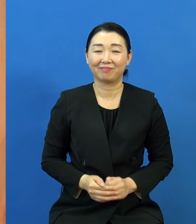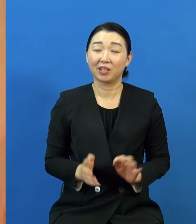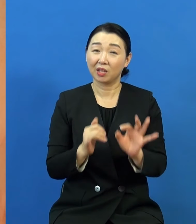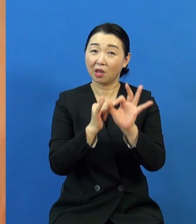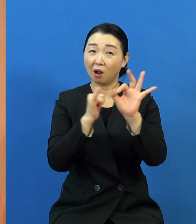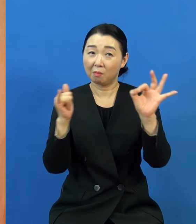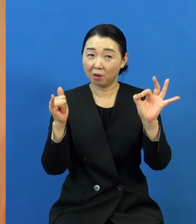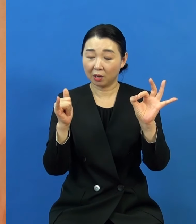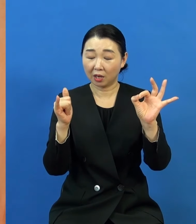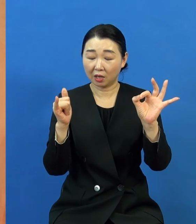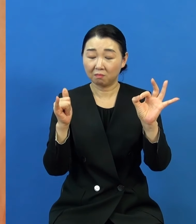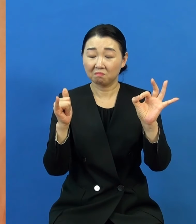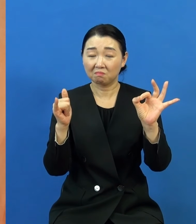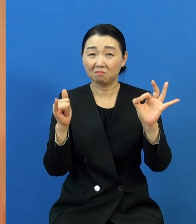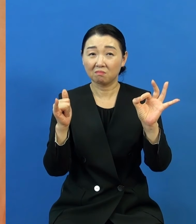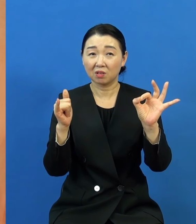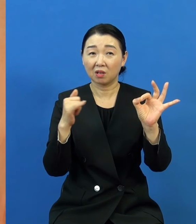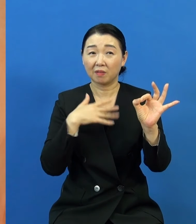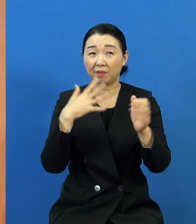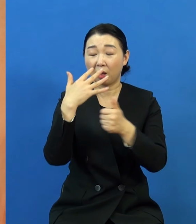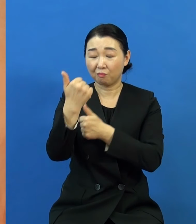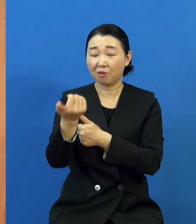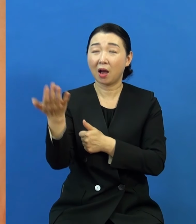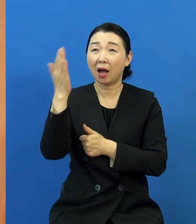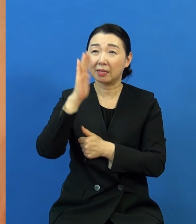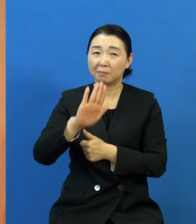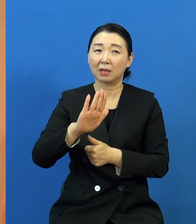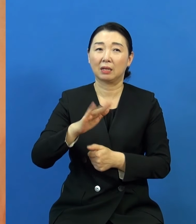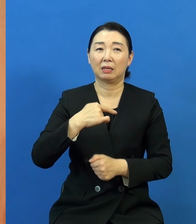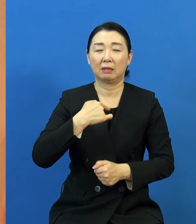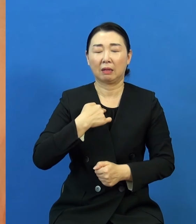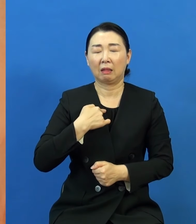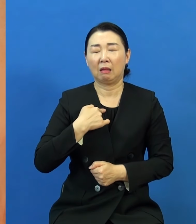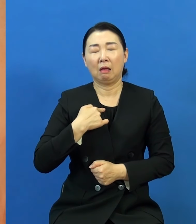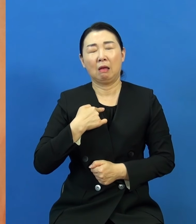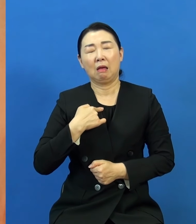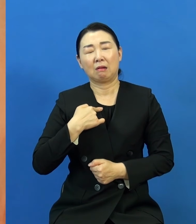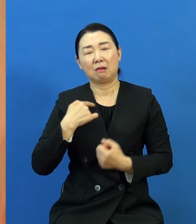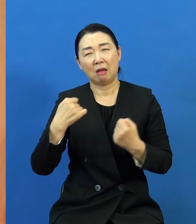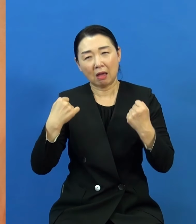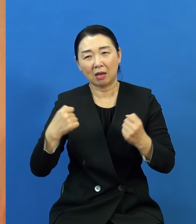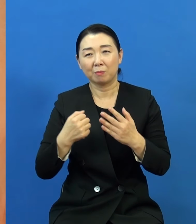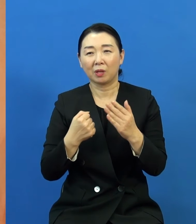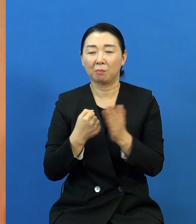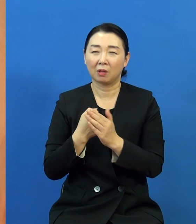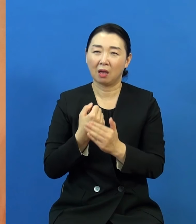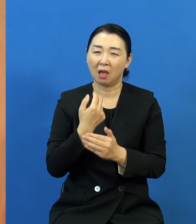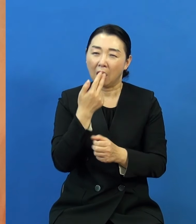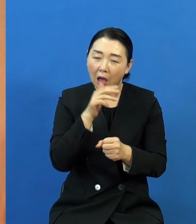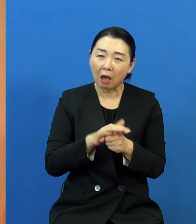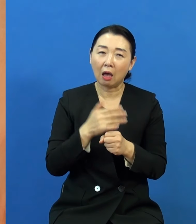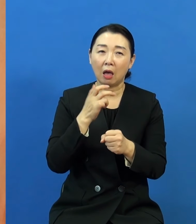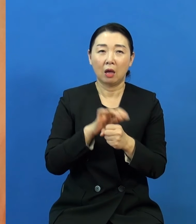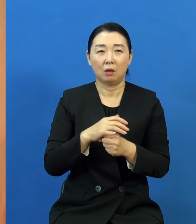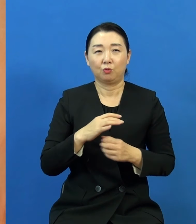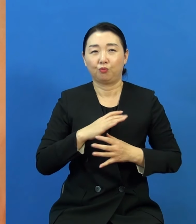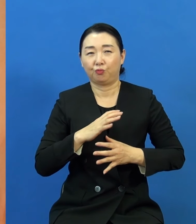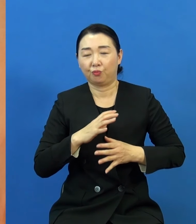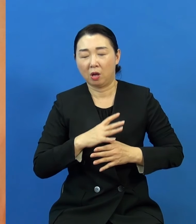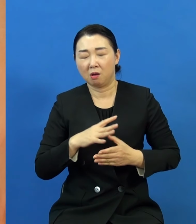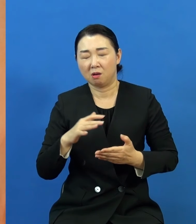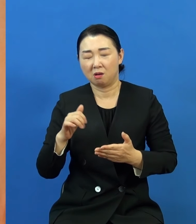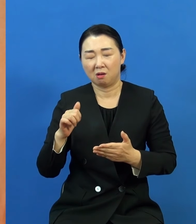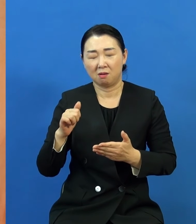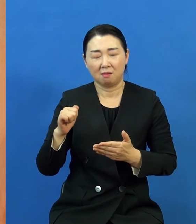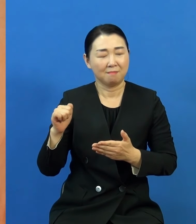10명의 사람이 저를 둘러서도 저는 아마 그 기운에 숨이 막히고 두려워서